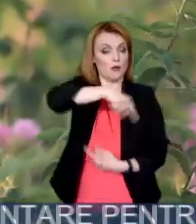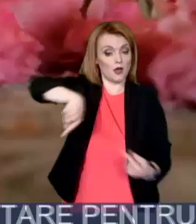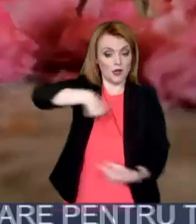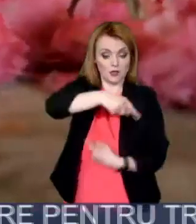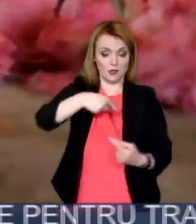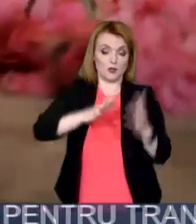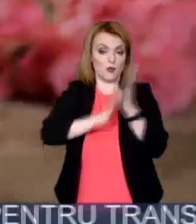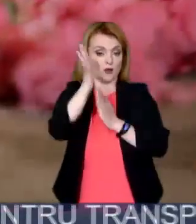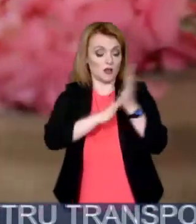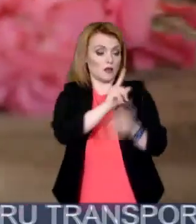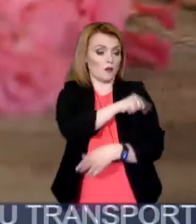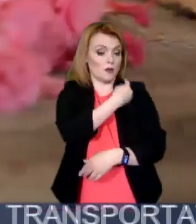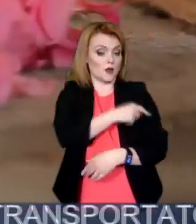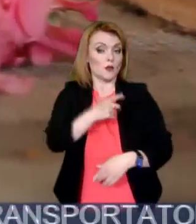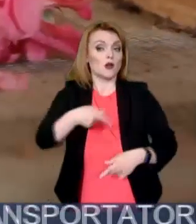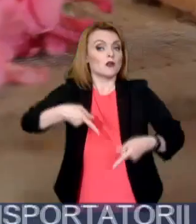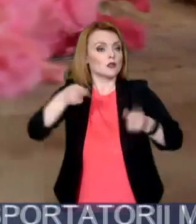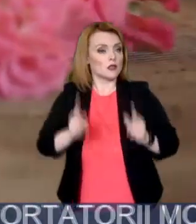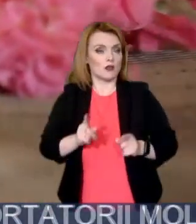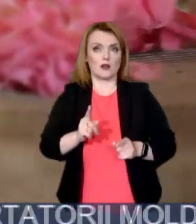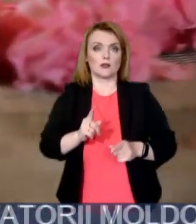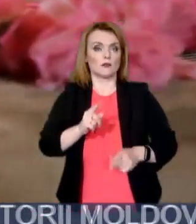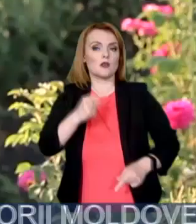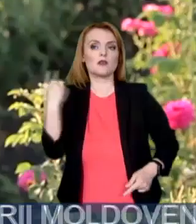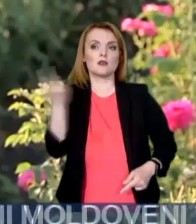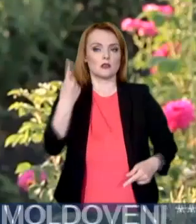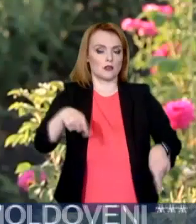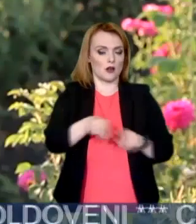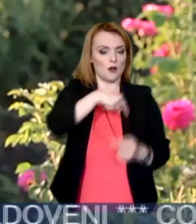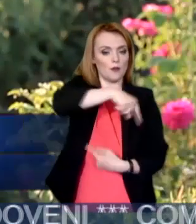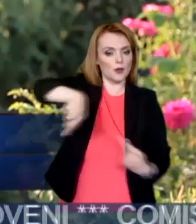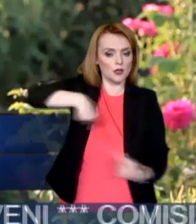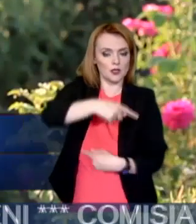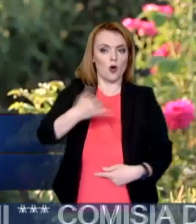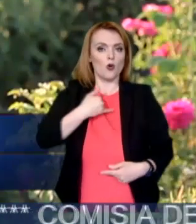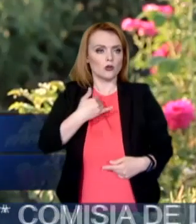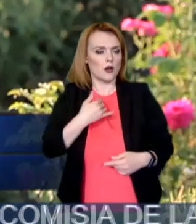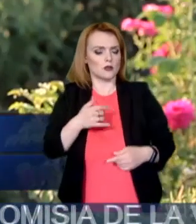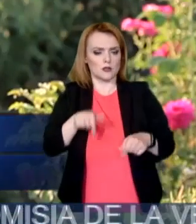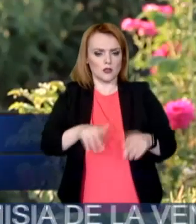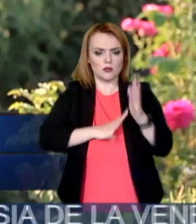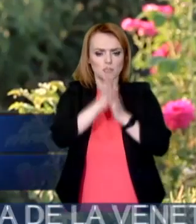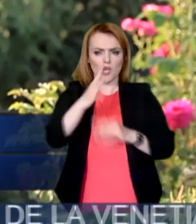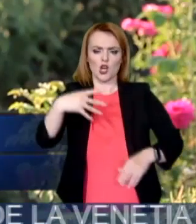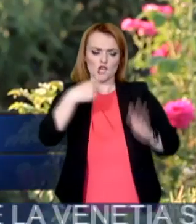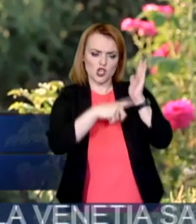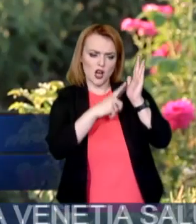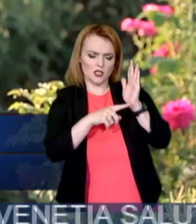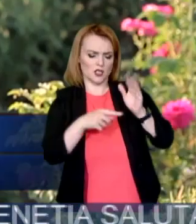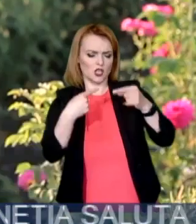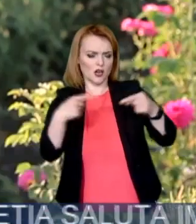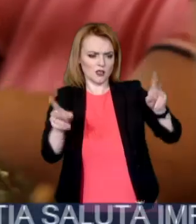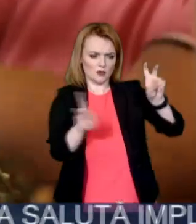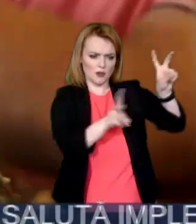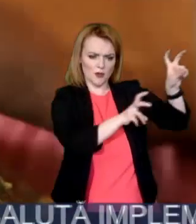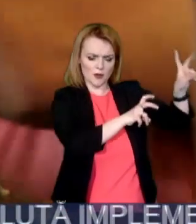care într-adevăr este unicală, deoarece colecția noastră constă din 40 de specii de